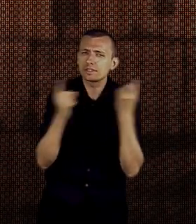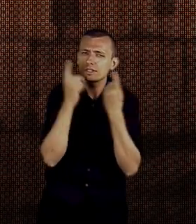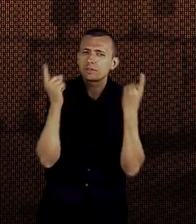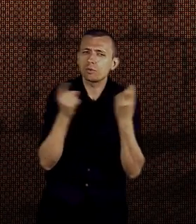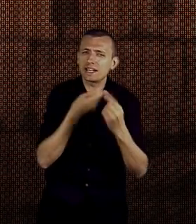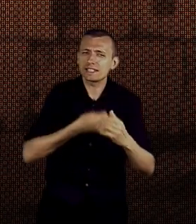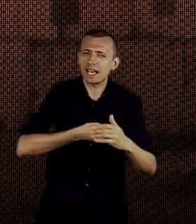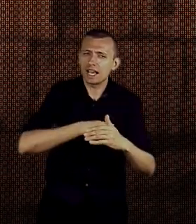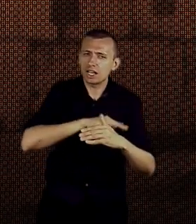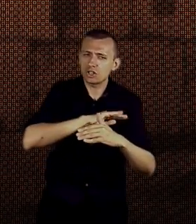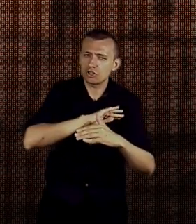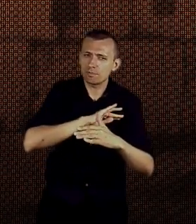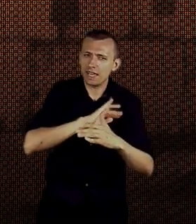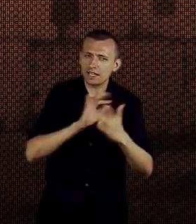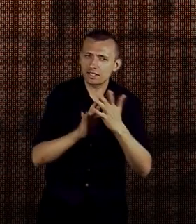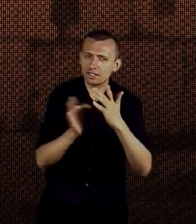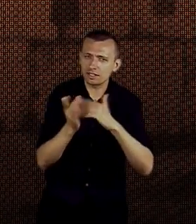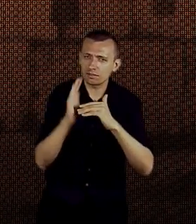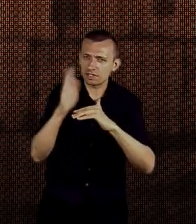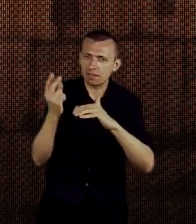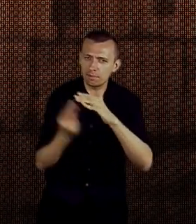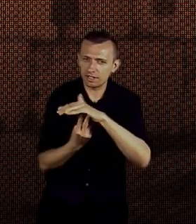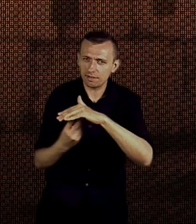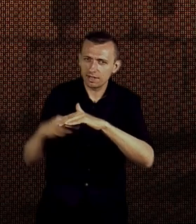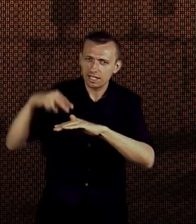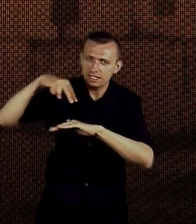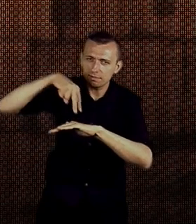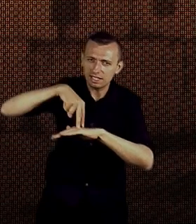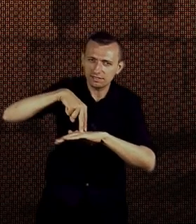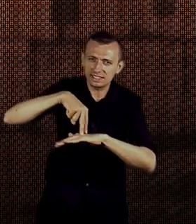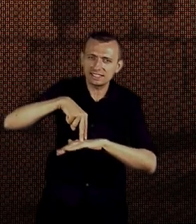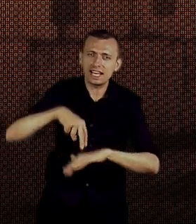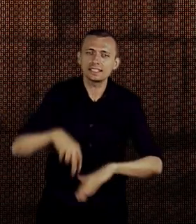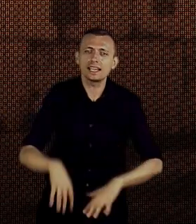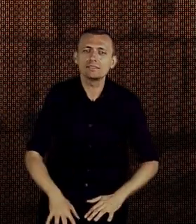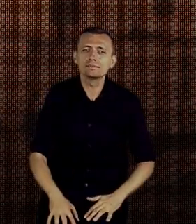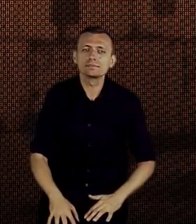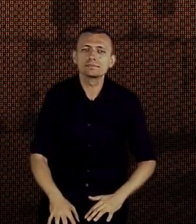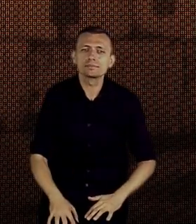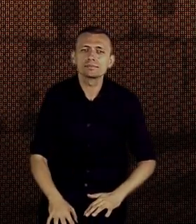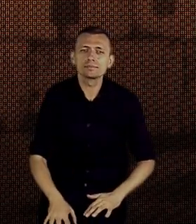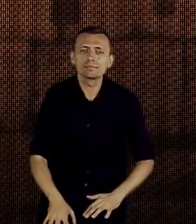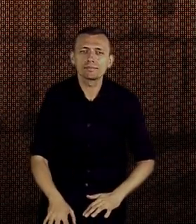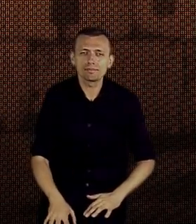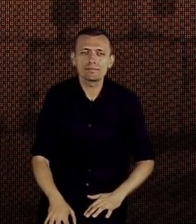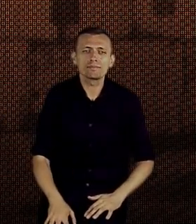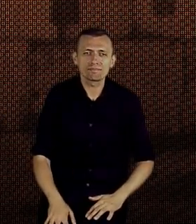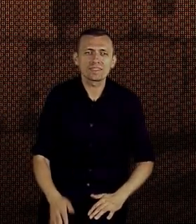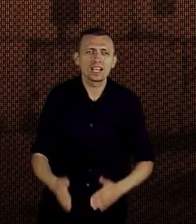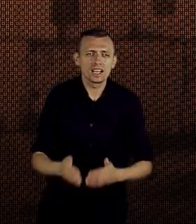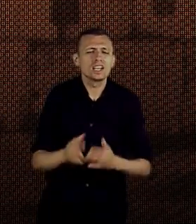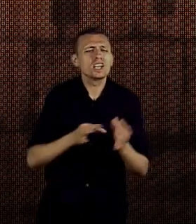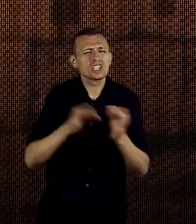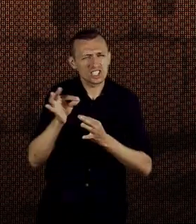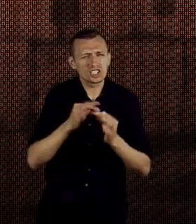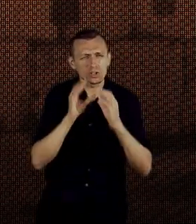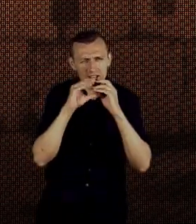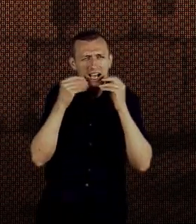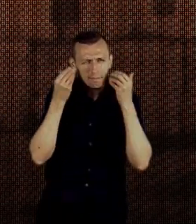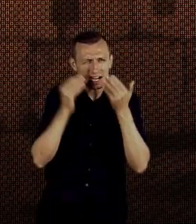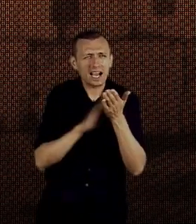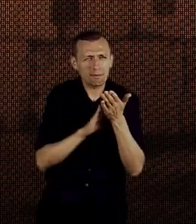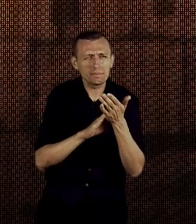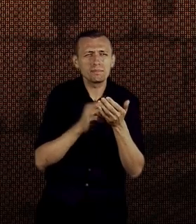Izaaka widzimy, co człowiek był gotów zrobić z miłości do Boga. Ale